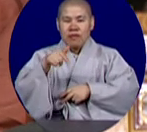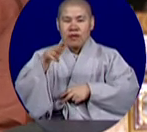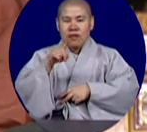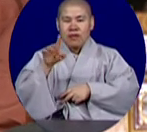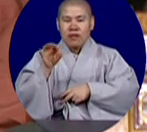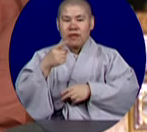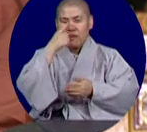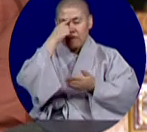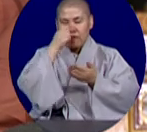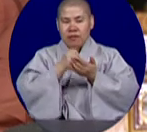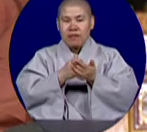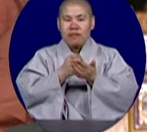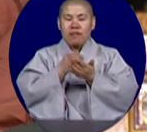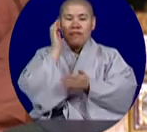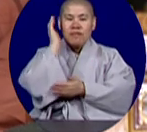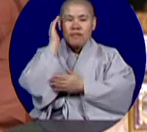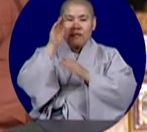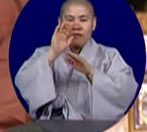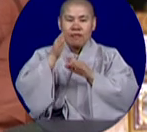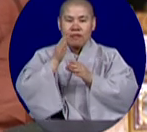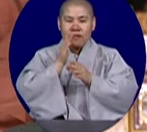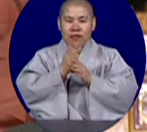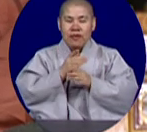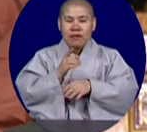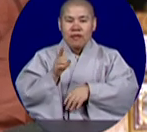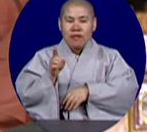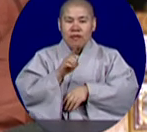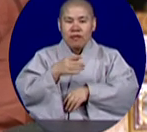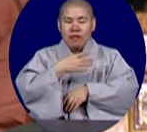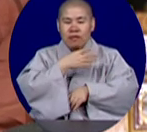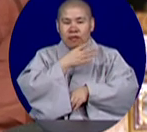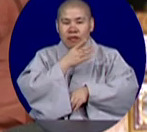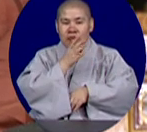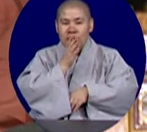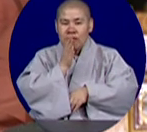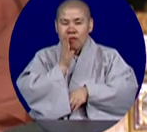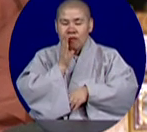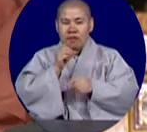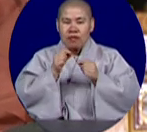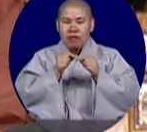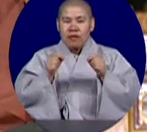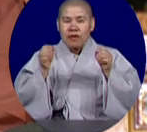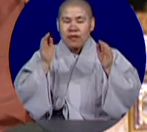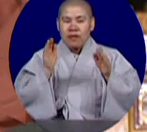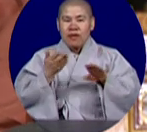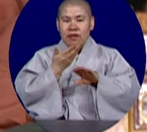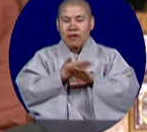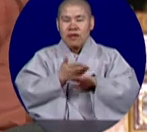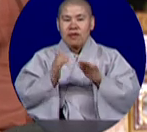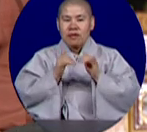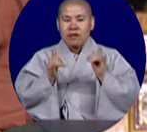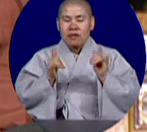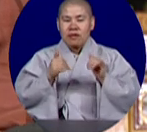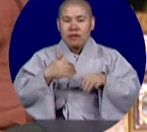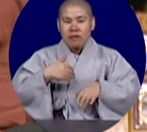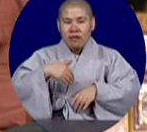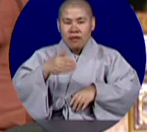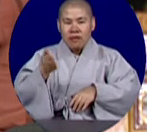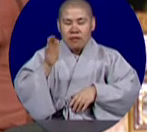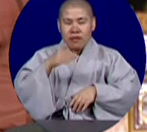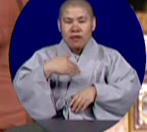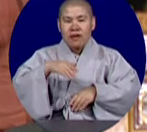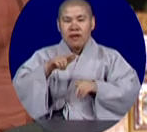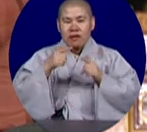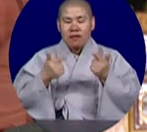법문을 하시다 보니까 어떤 노인이 오래도록 이제 다른 사람 다 흩어졌는데 안 가시오. 그래서